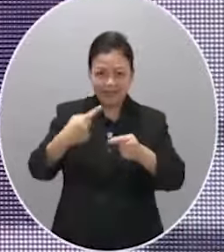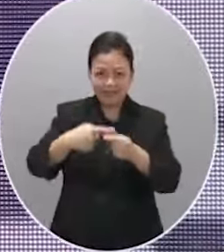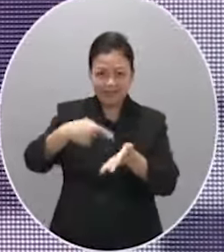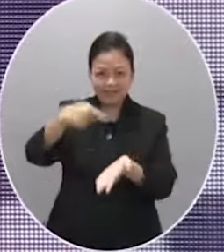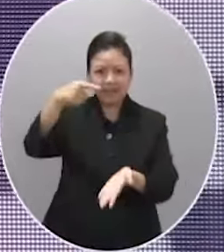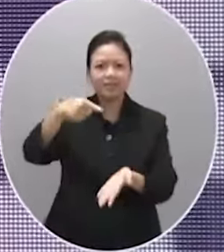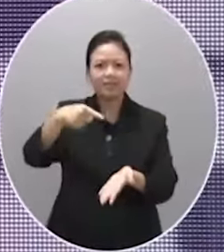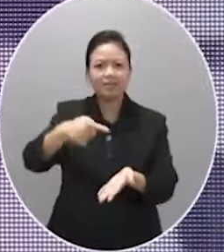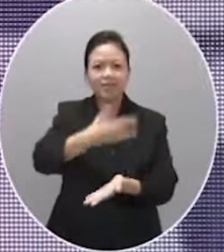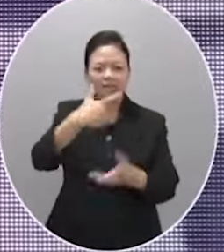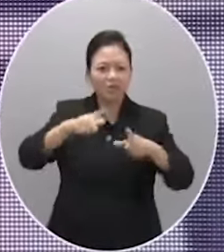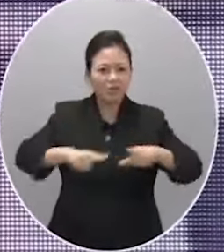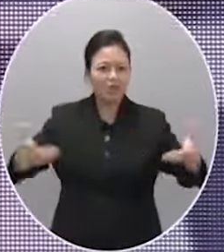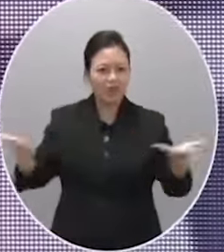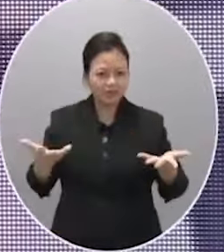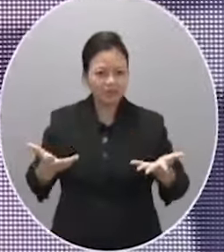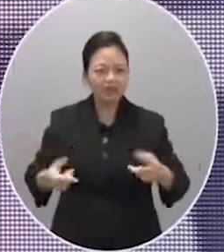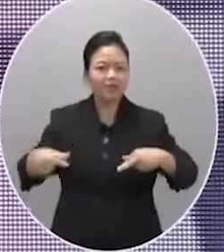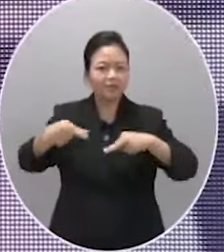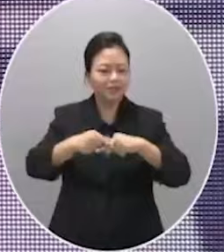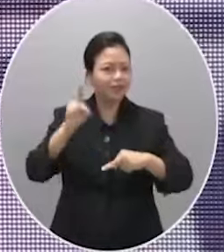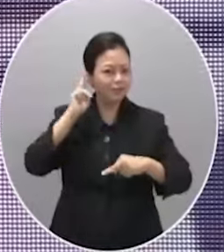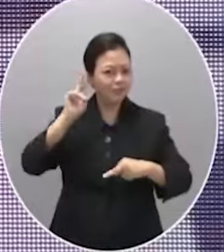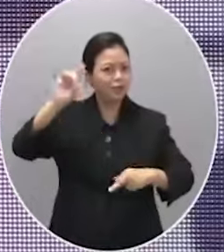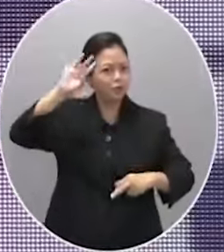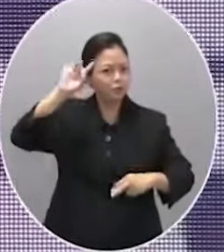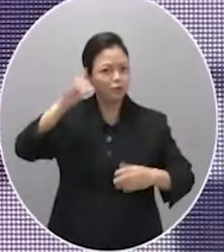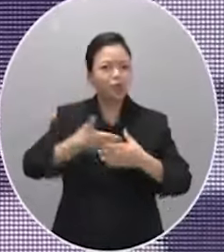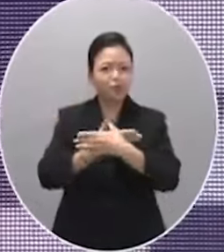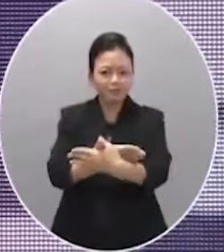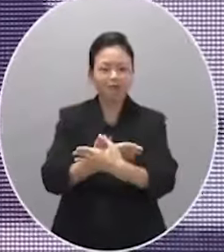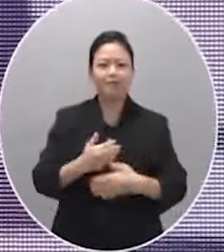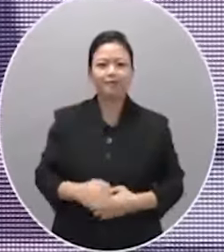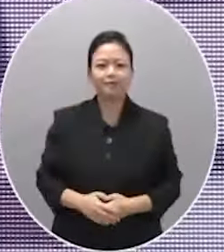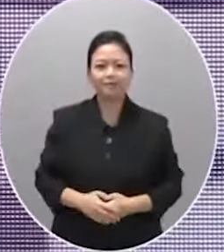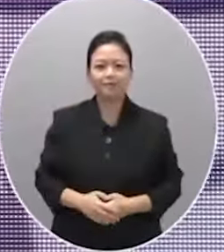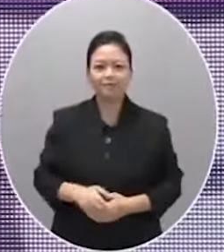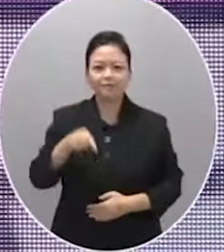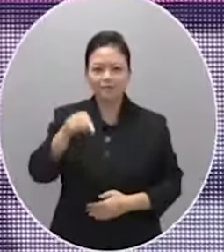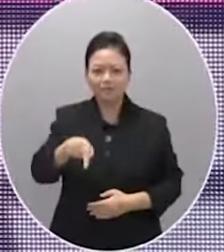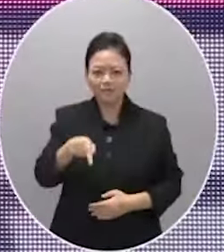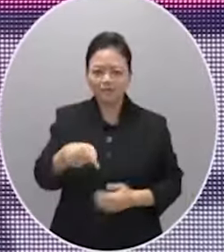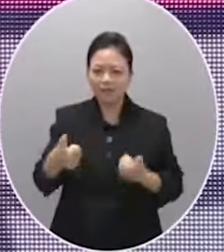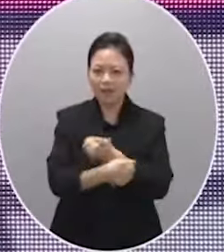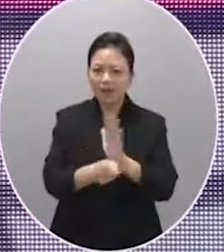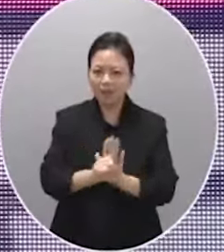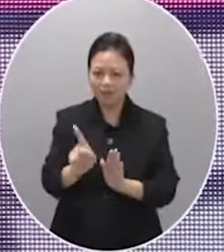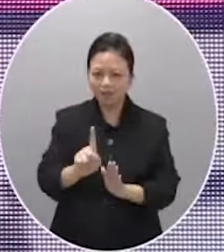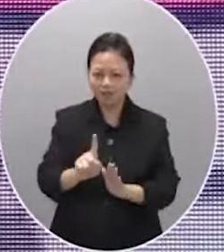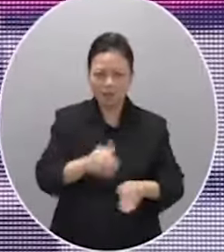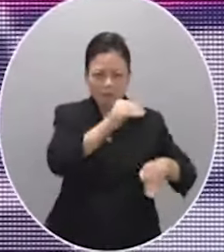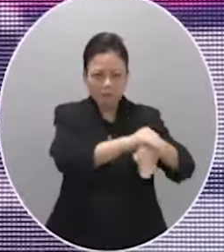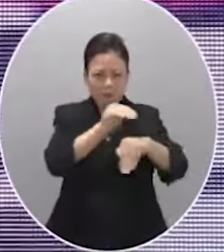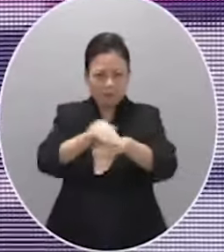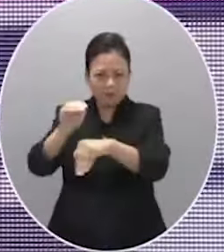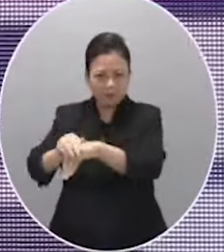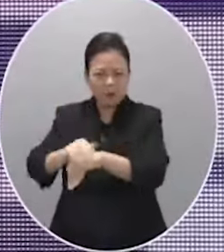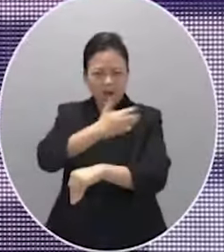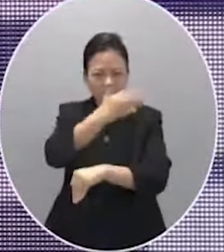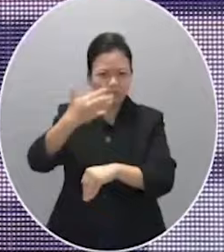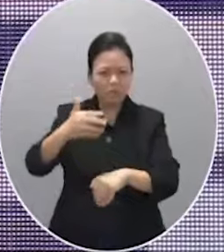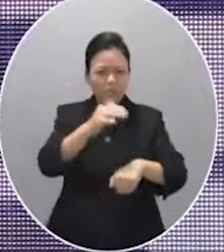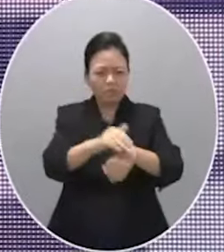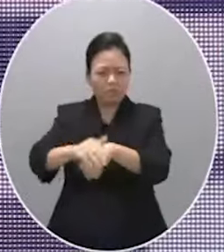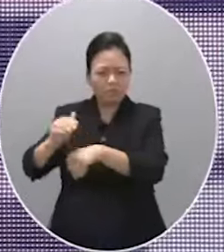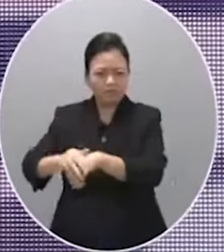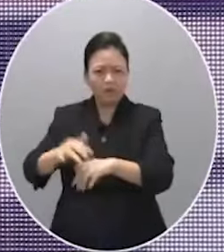盛事——金鹰创作奖。这个时刻象征着音乐界最优秀、最有才华的艺术家和音乐